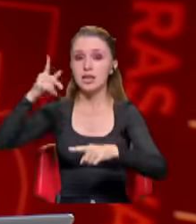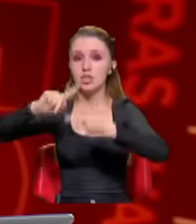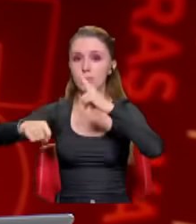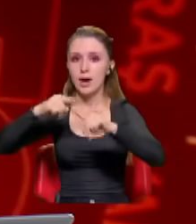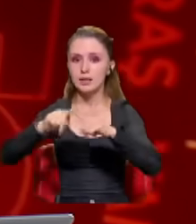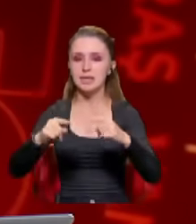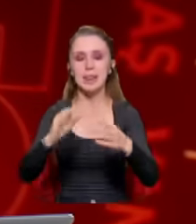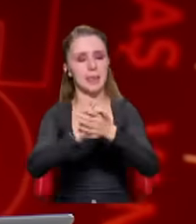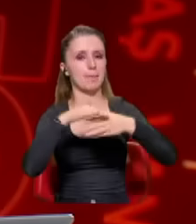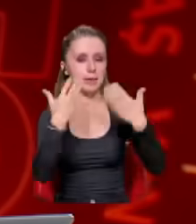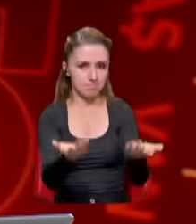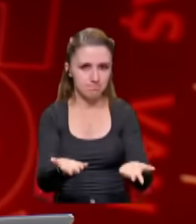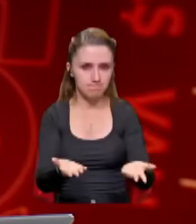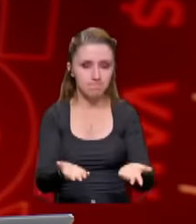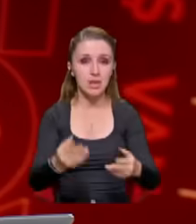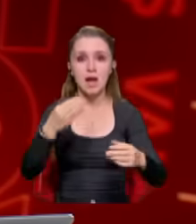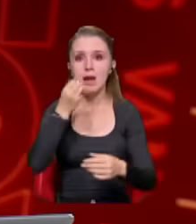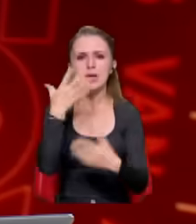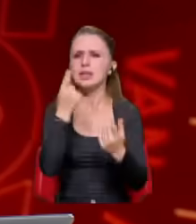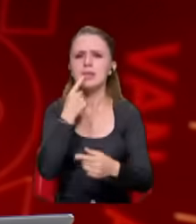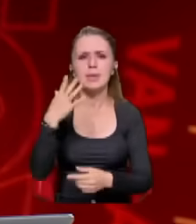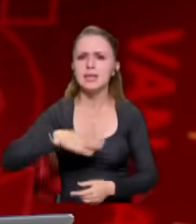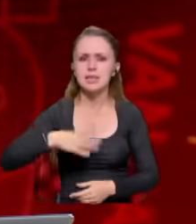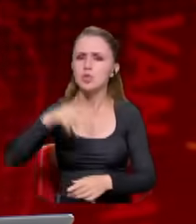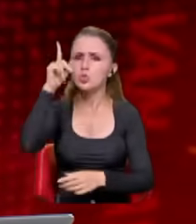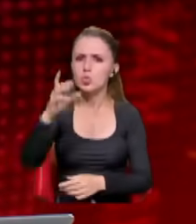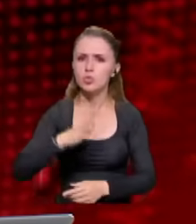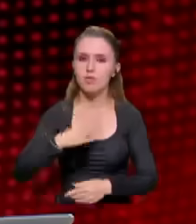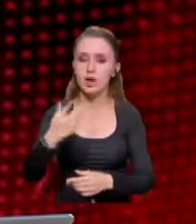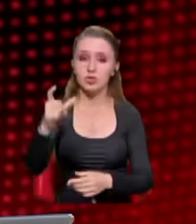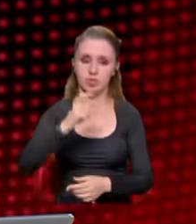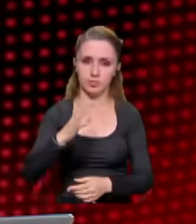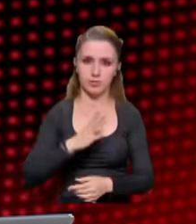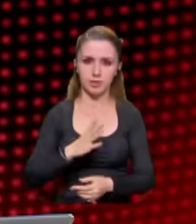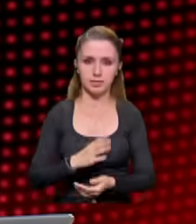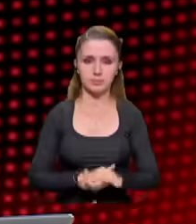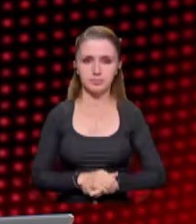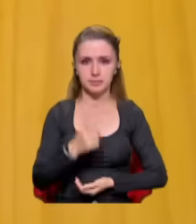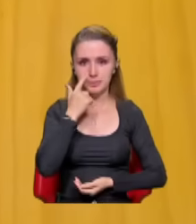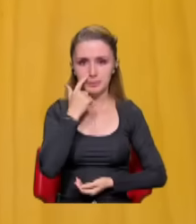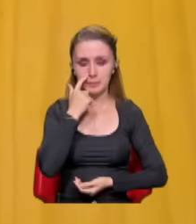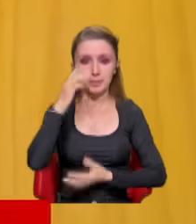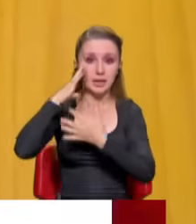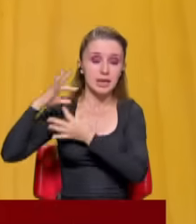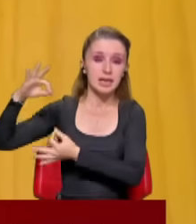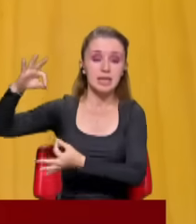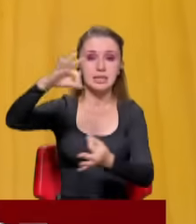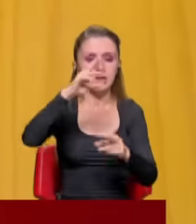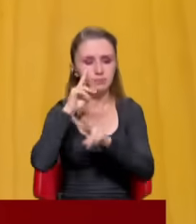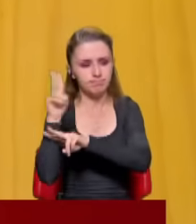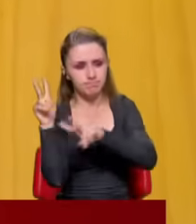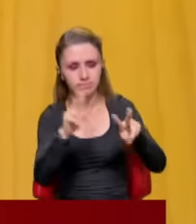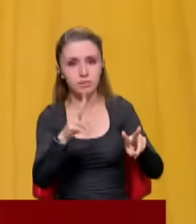takdirle karşılanırken Bahçeli ne demek istedi sorusu bugün yanıt buldu insanlığın gözü